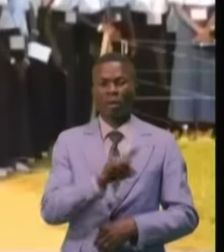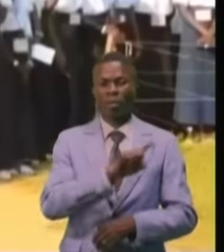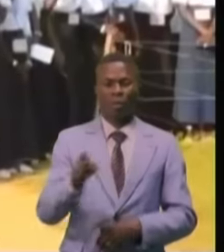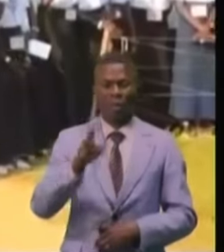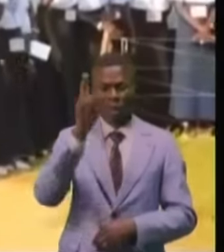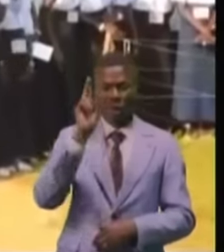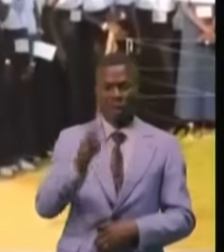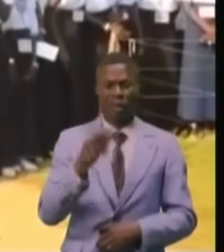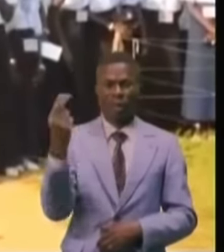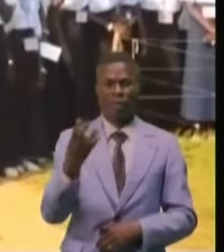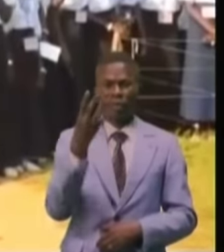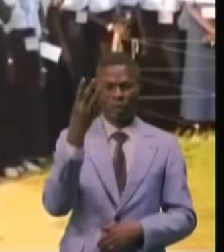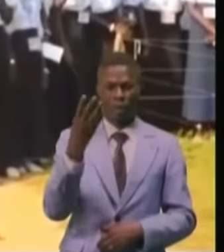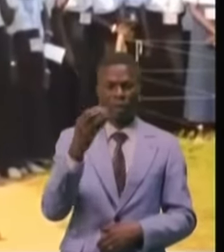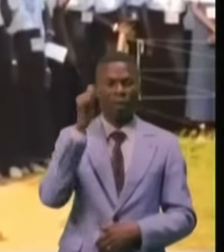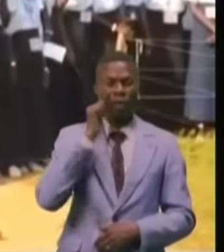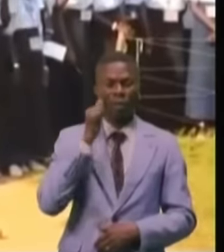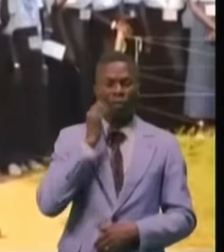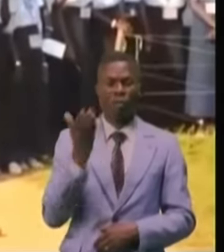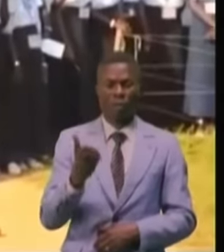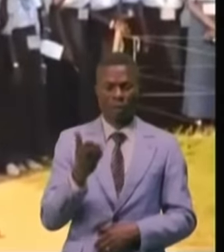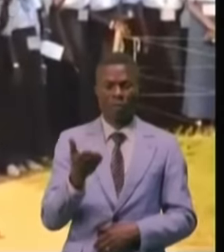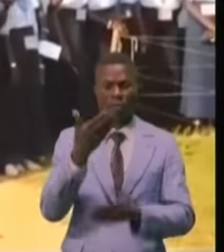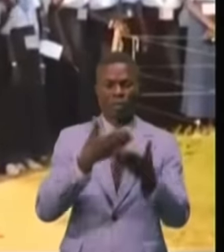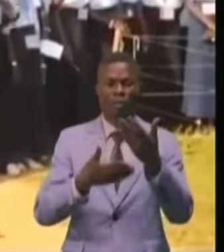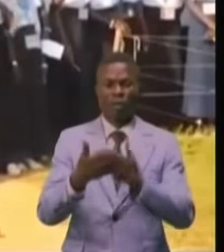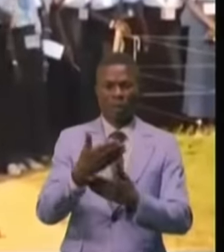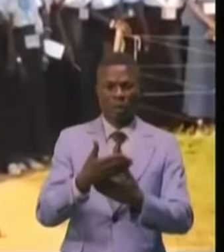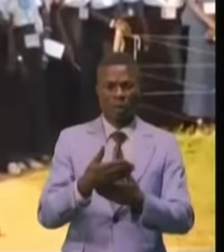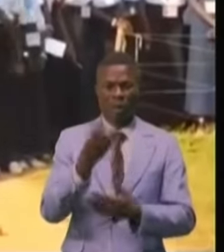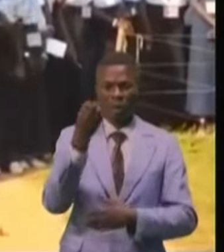10224 sont des filles, ce qui représente